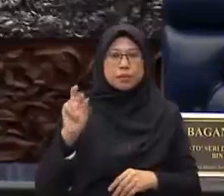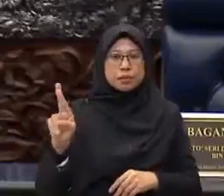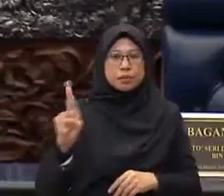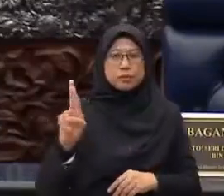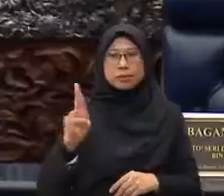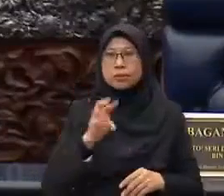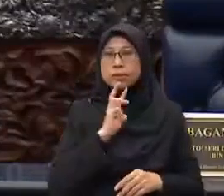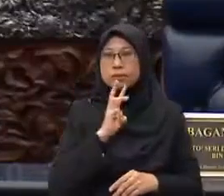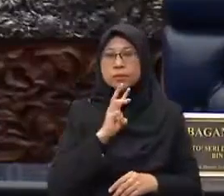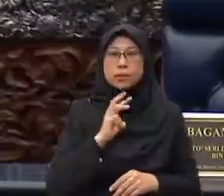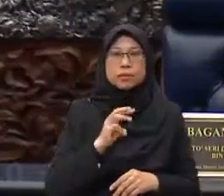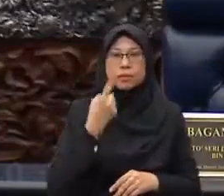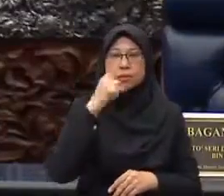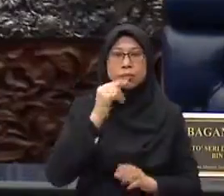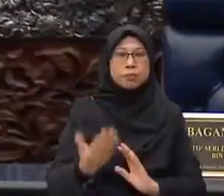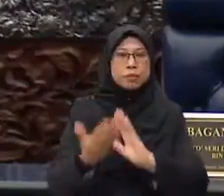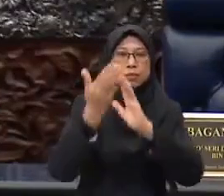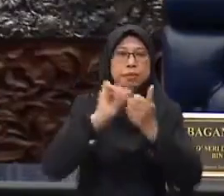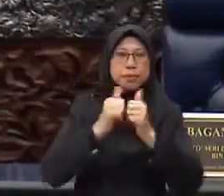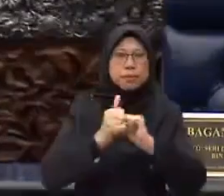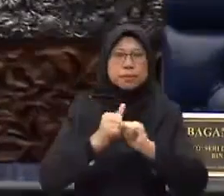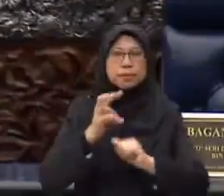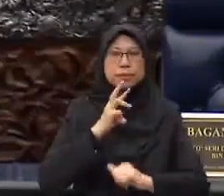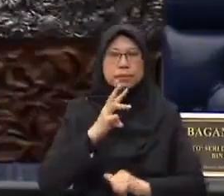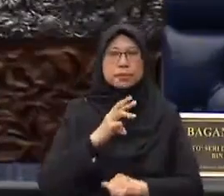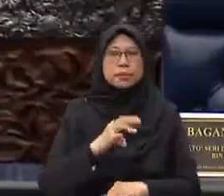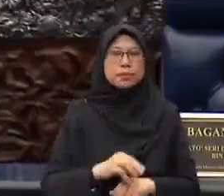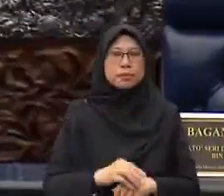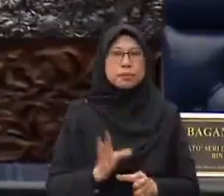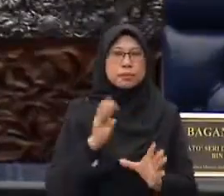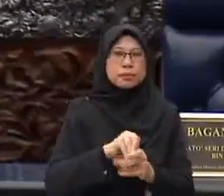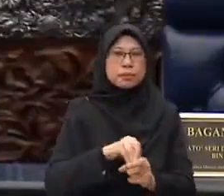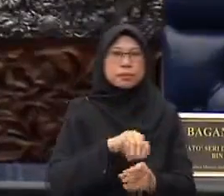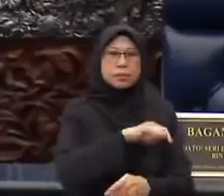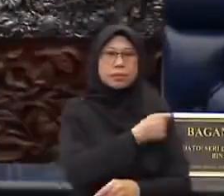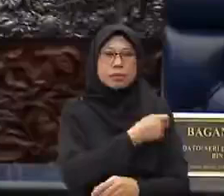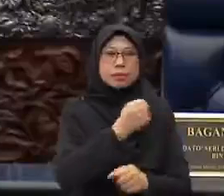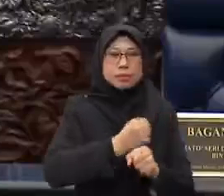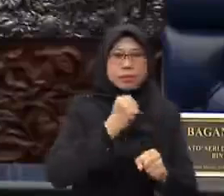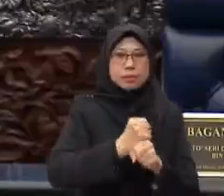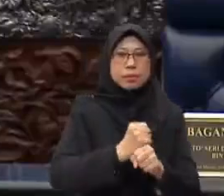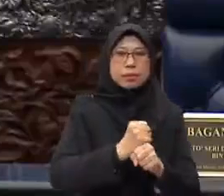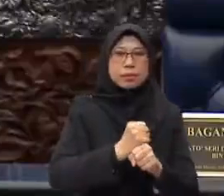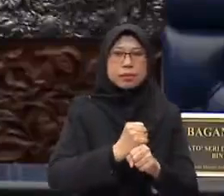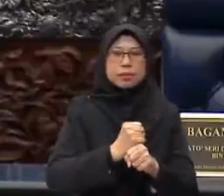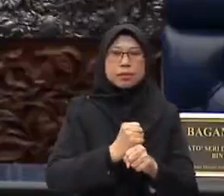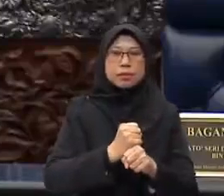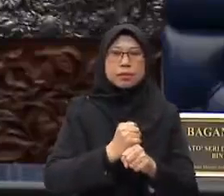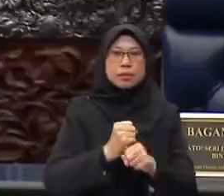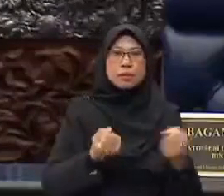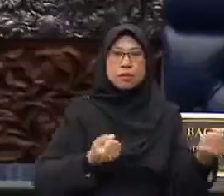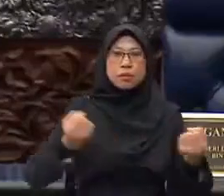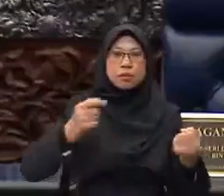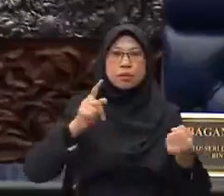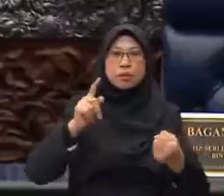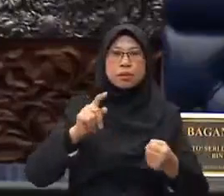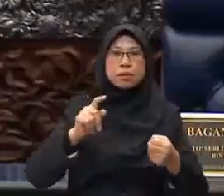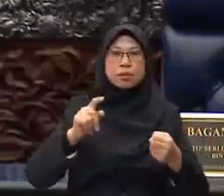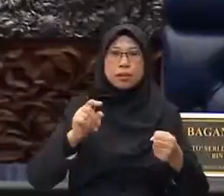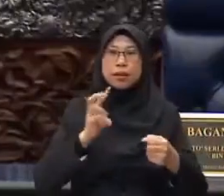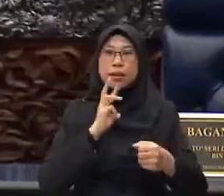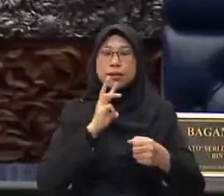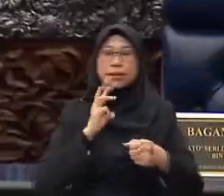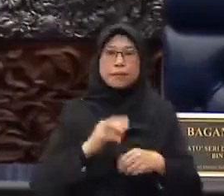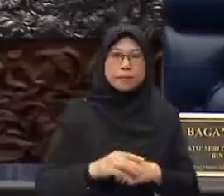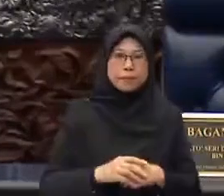bekalan air adalah merangkumi penyediaan tenaga kerja jentera Lori tangki khidmat nasihat dan kepakaran